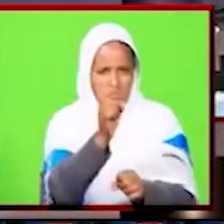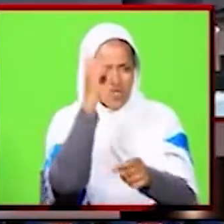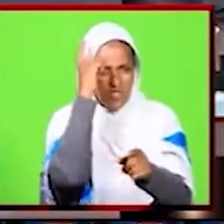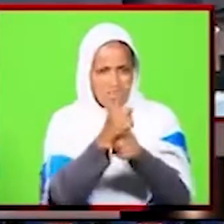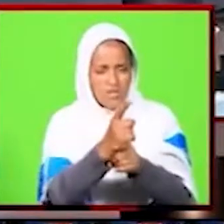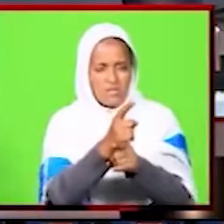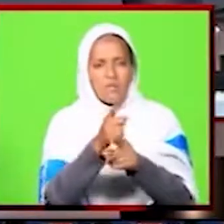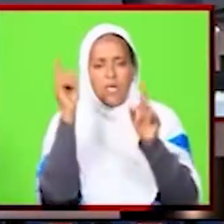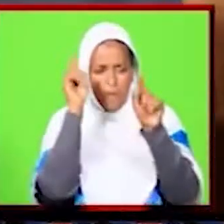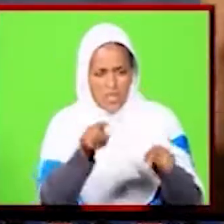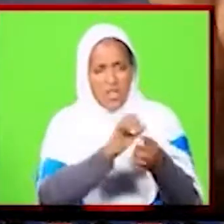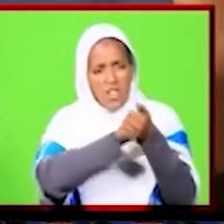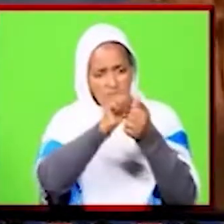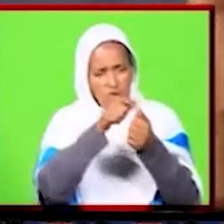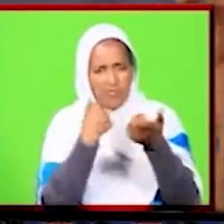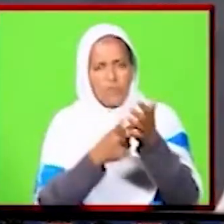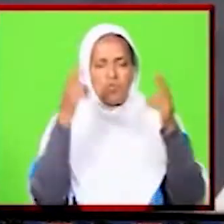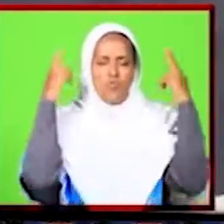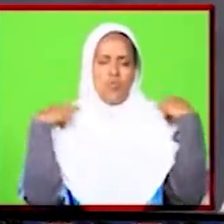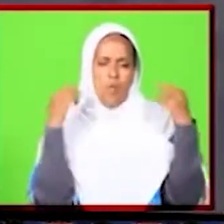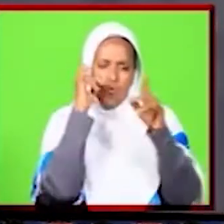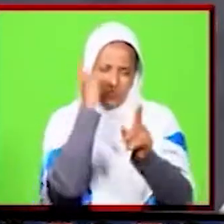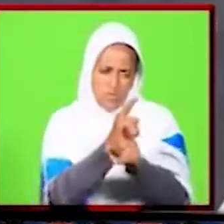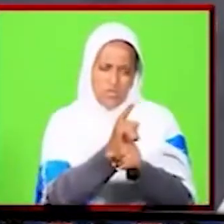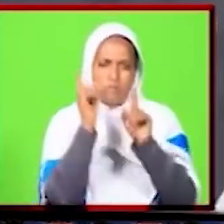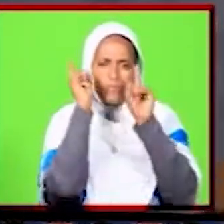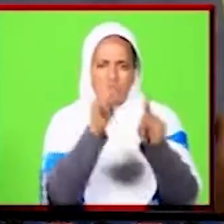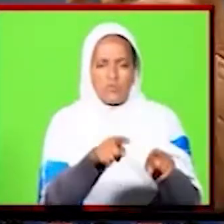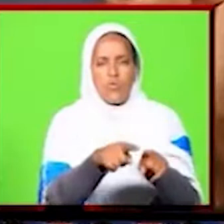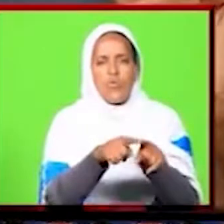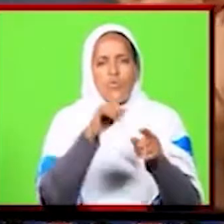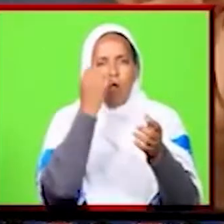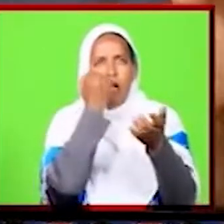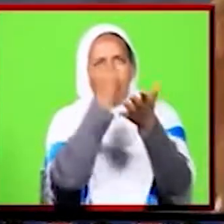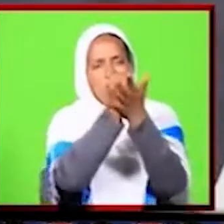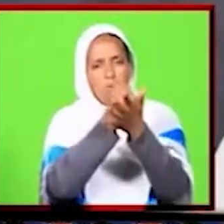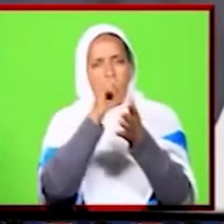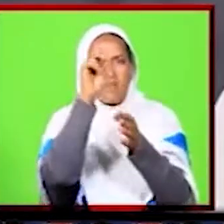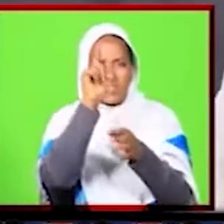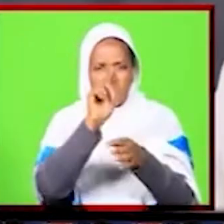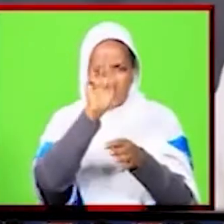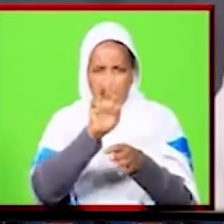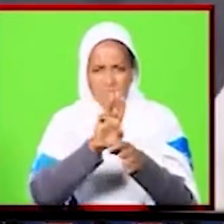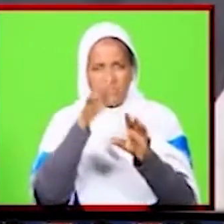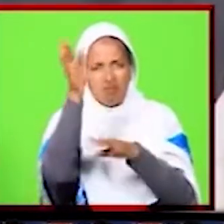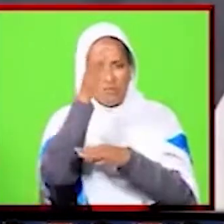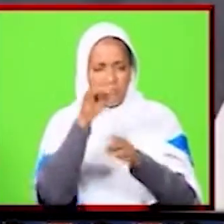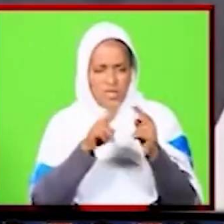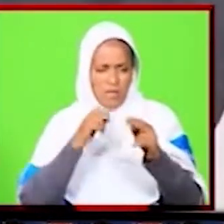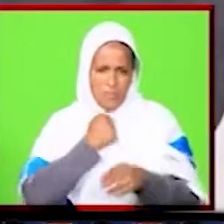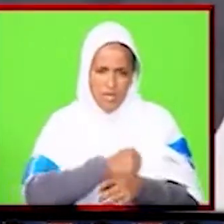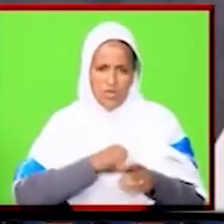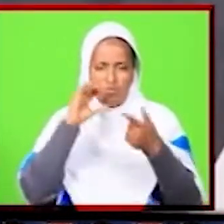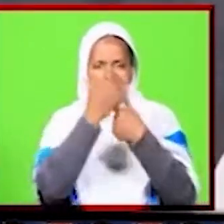የመጡት። ልክ እንደ ንስር የሚበር ይመጣል ያጠፋል እንደተባሉ ሮማውያን ናቸው። አርማቸው ንስር ነበረ። መጡ። እንግዲህ አይሁድን